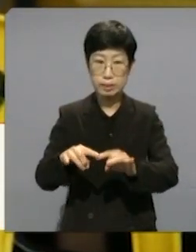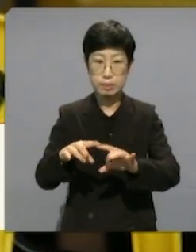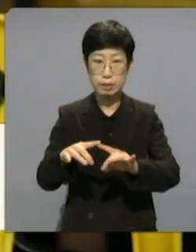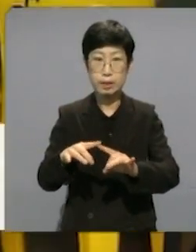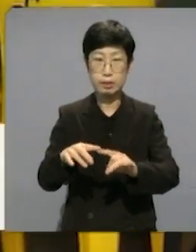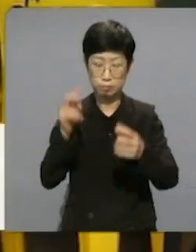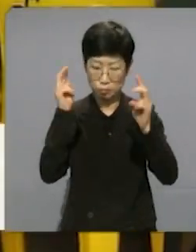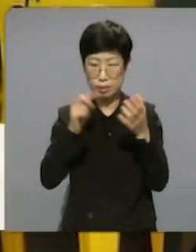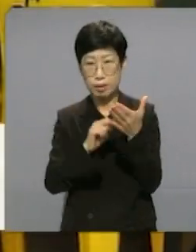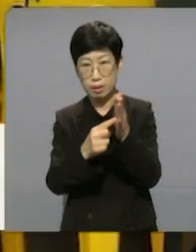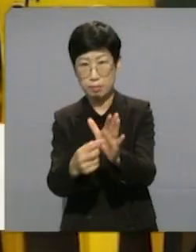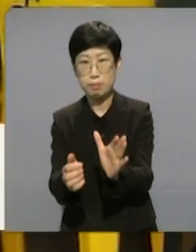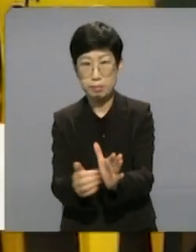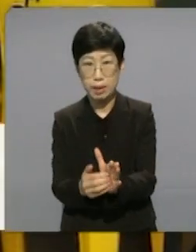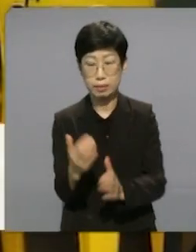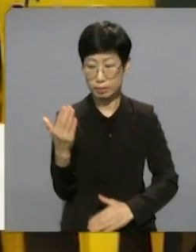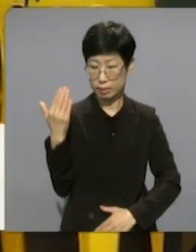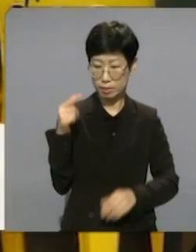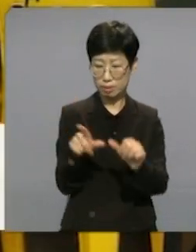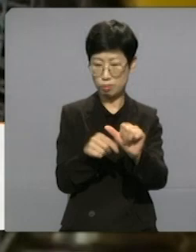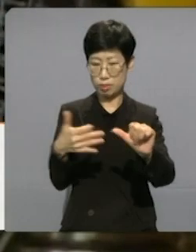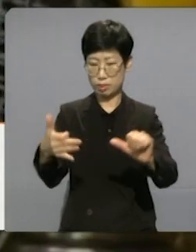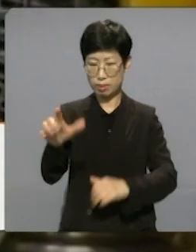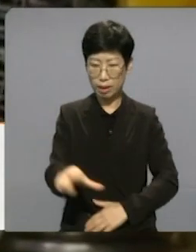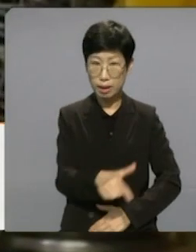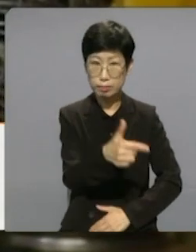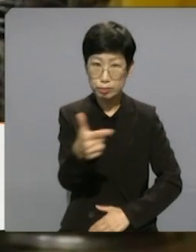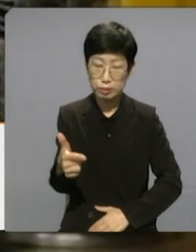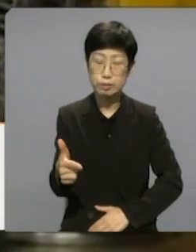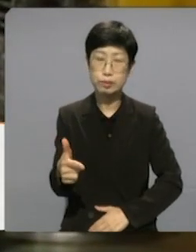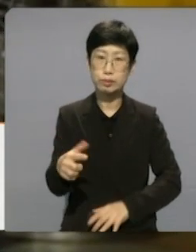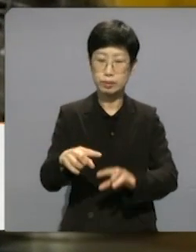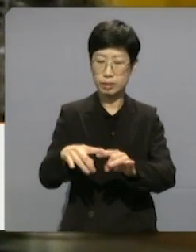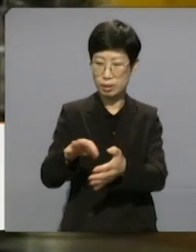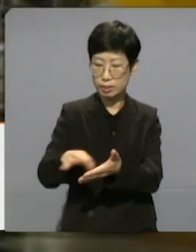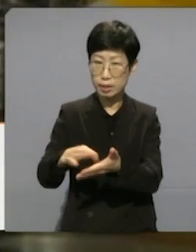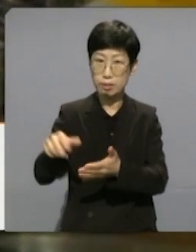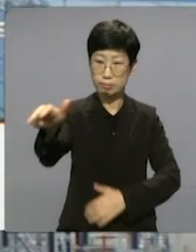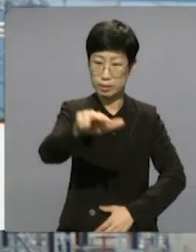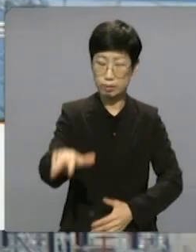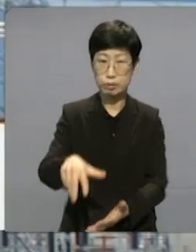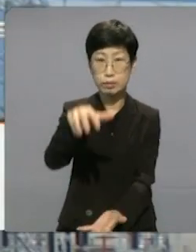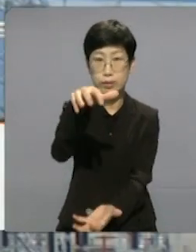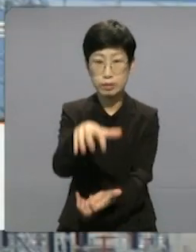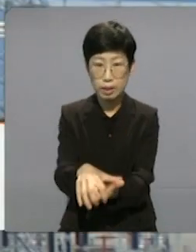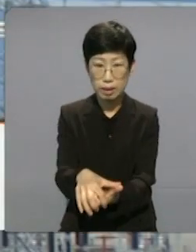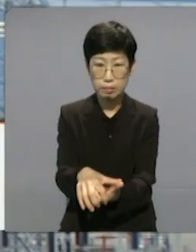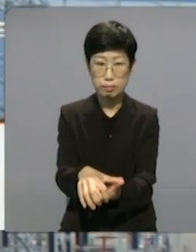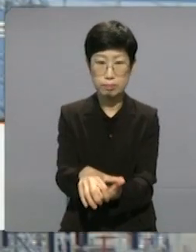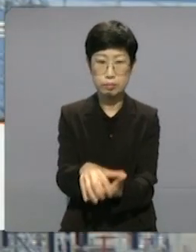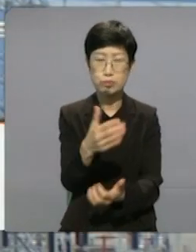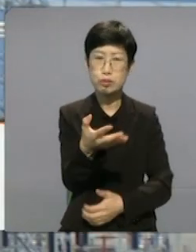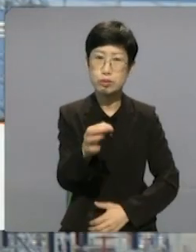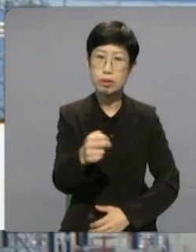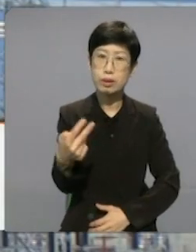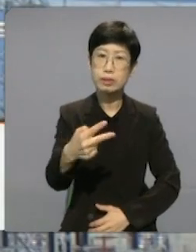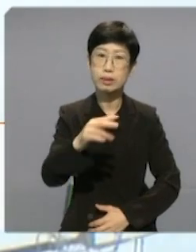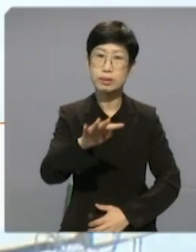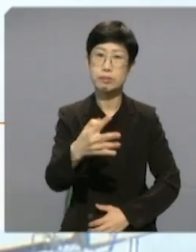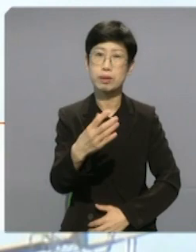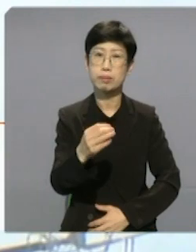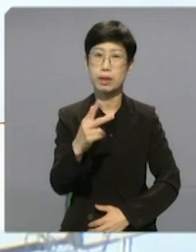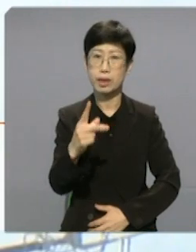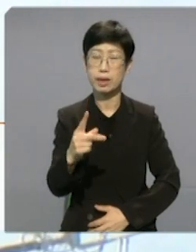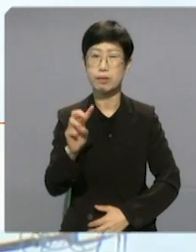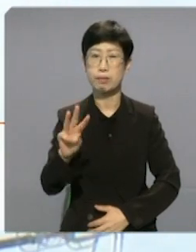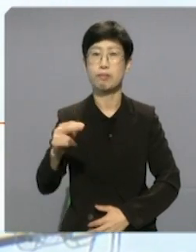전력총공사에 따르면 지난달 19일 하루의 전국 전력 소비량은 9억 2,400만